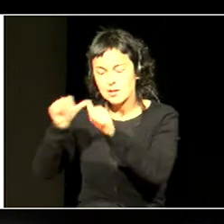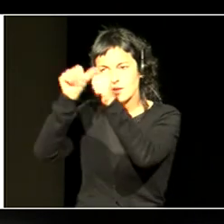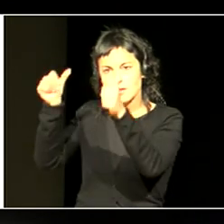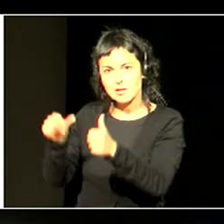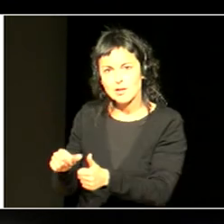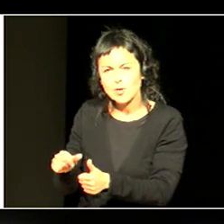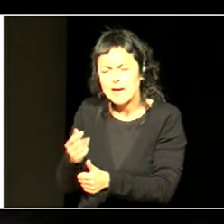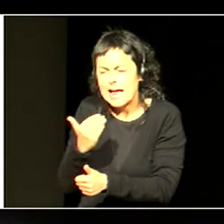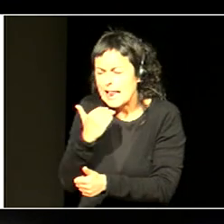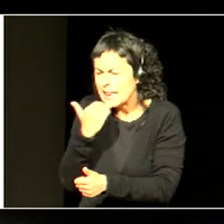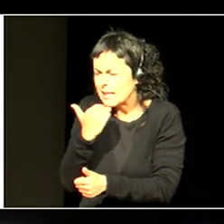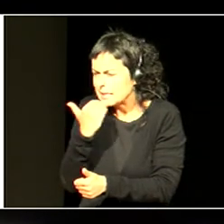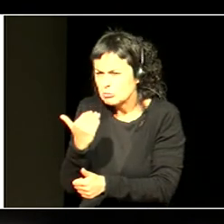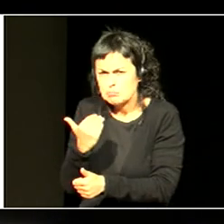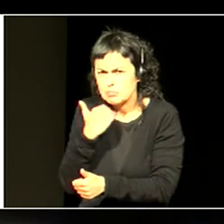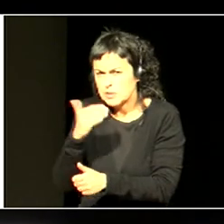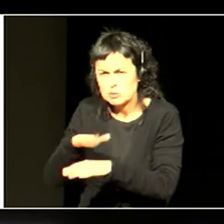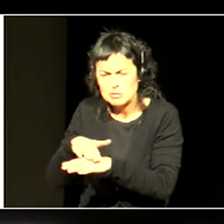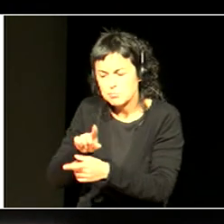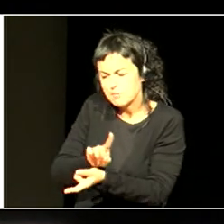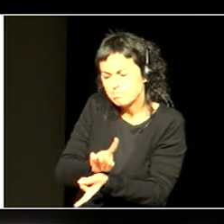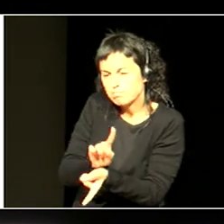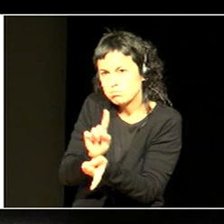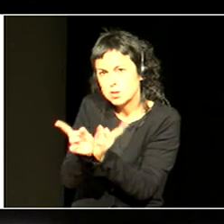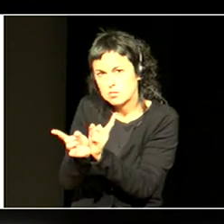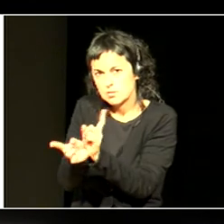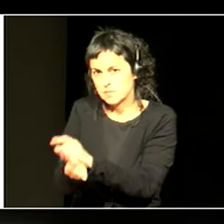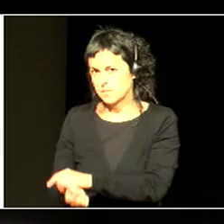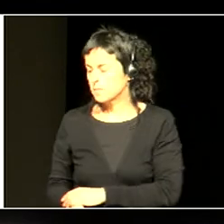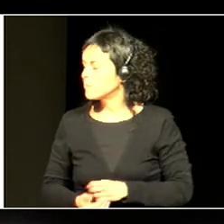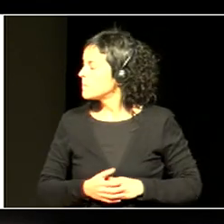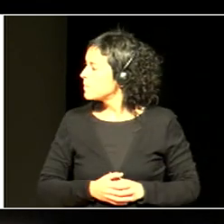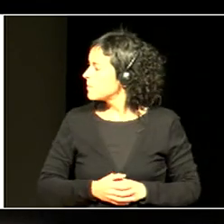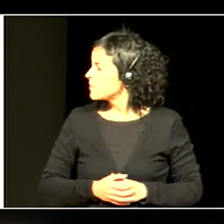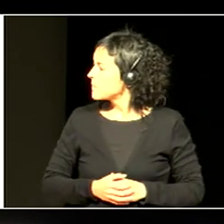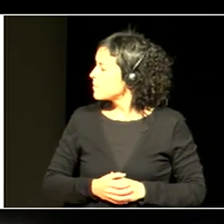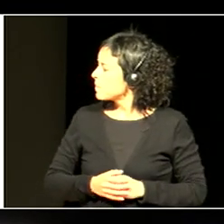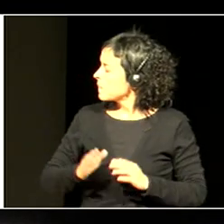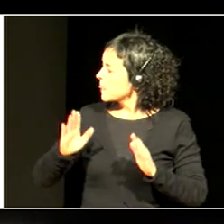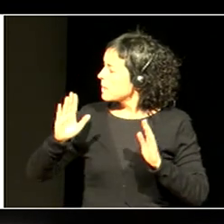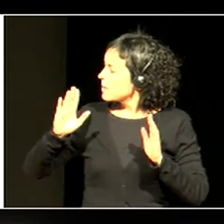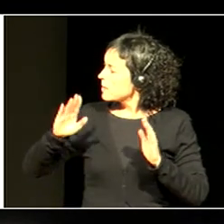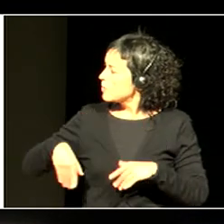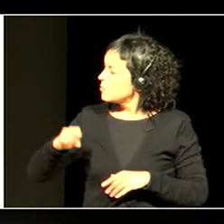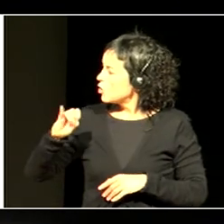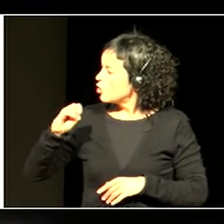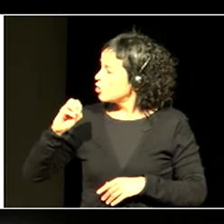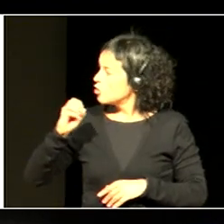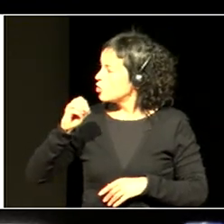zati txikitsu bat badabe aldatzeko, ez da? Bale, eta azkenik, Jolanda,